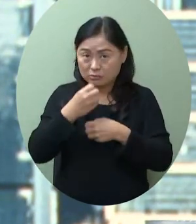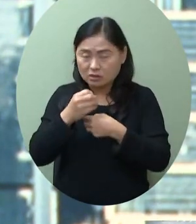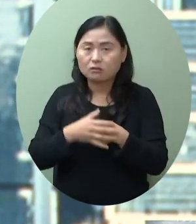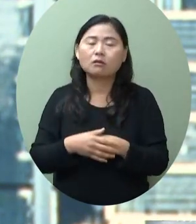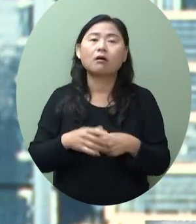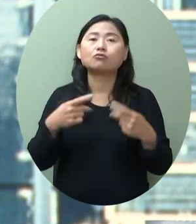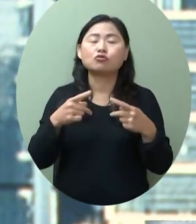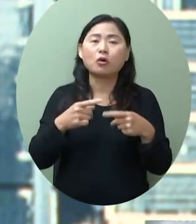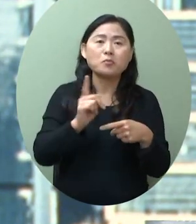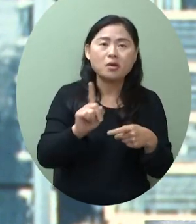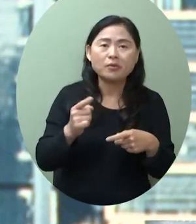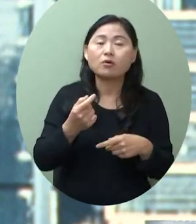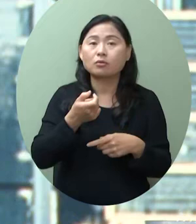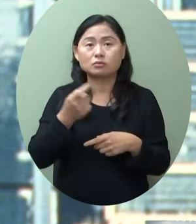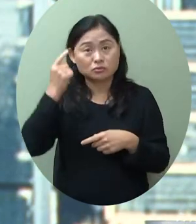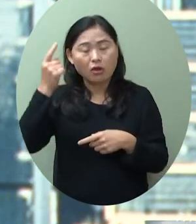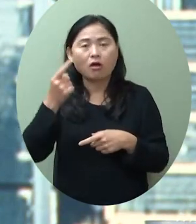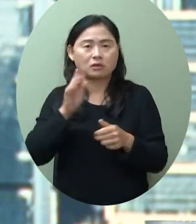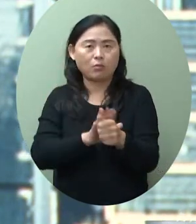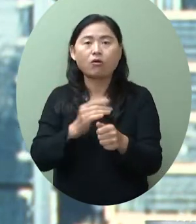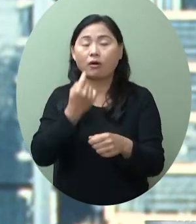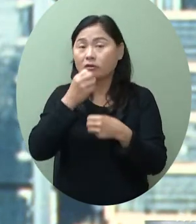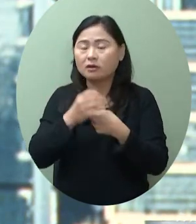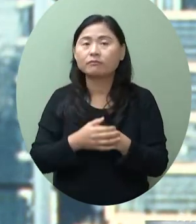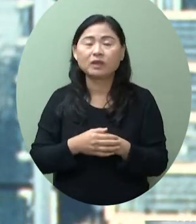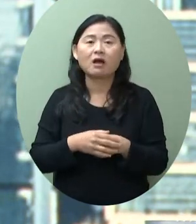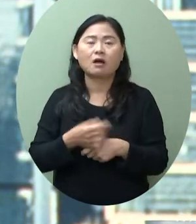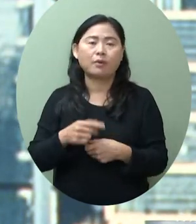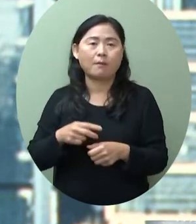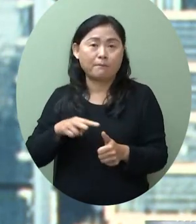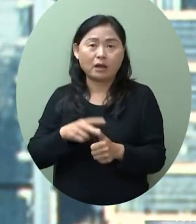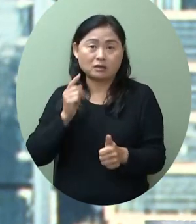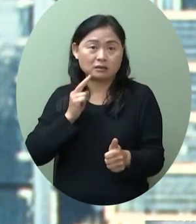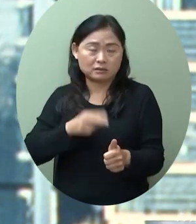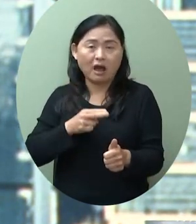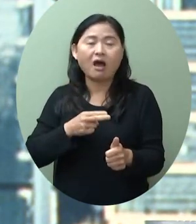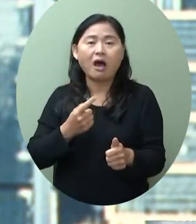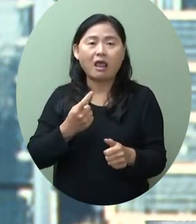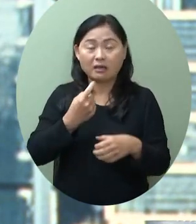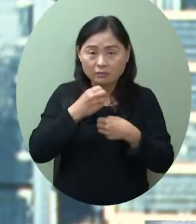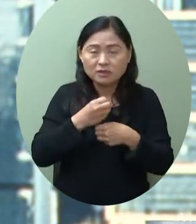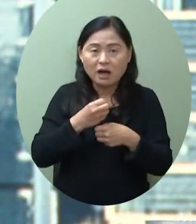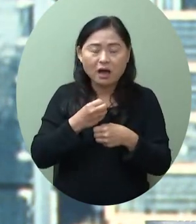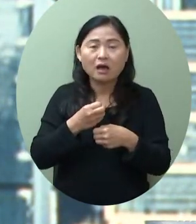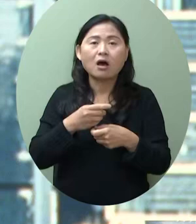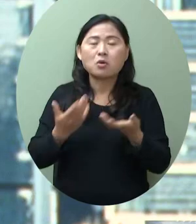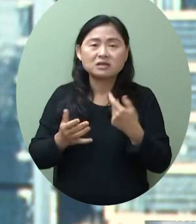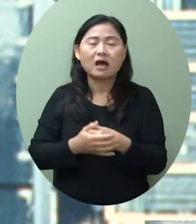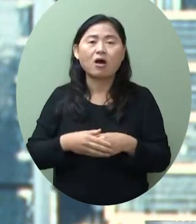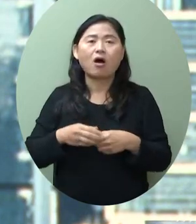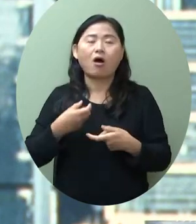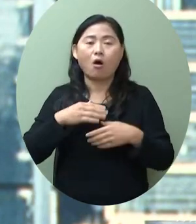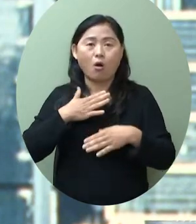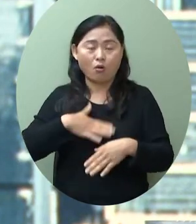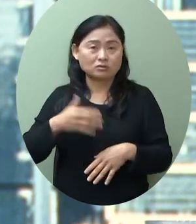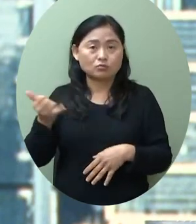需要佢係收到一個強制嘅檢測令啦，亦都唔需要話收到安心出行通知佢曾